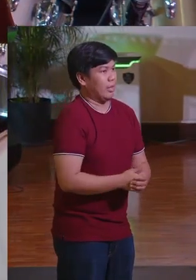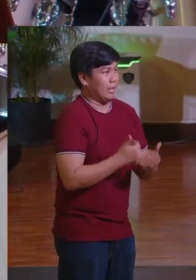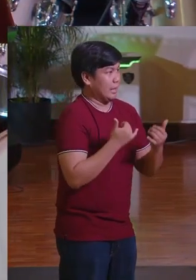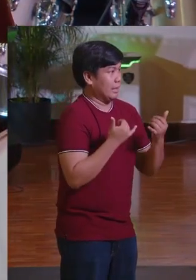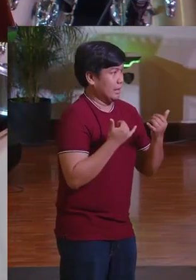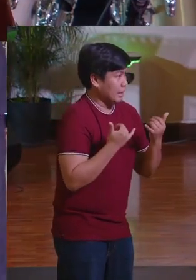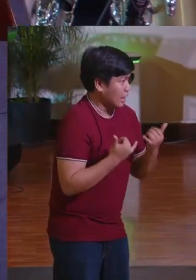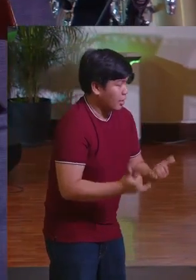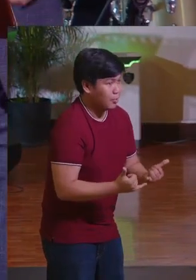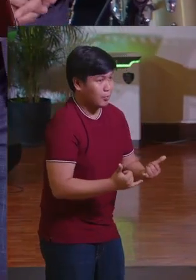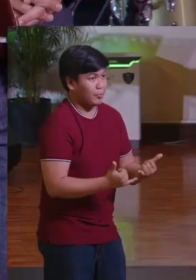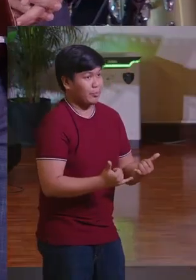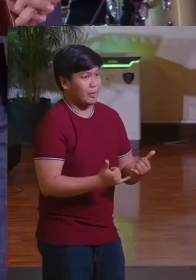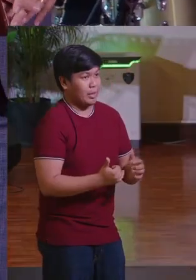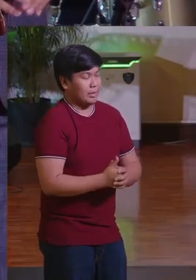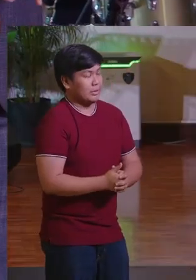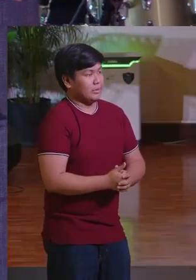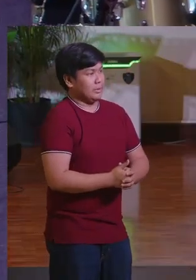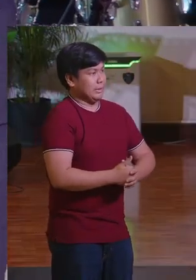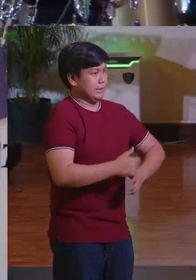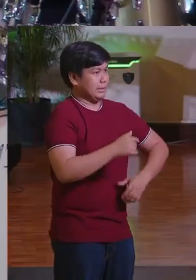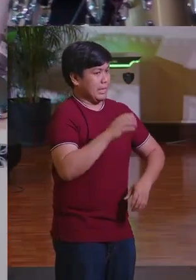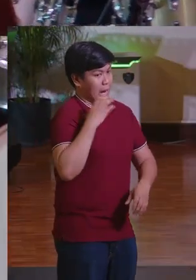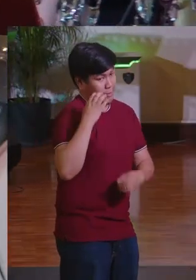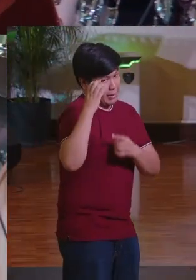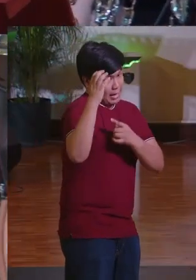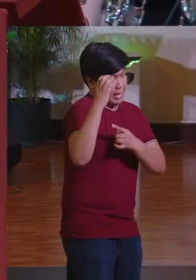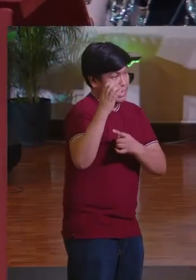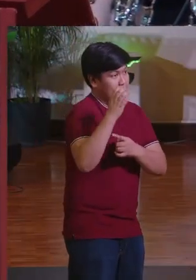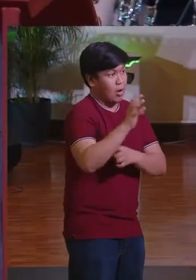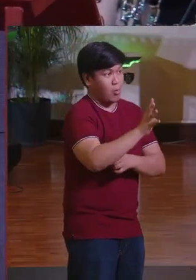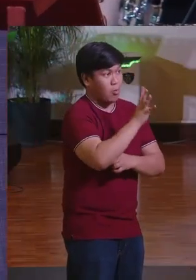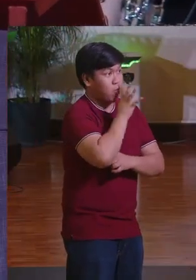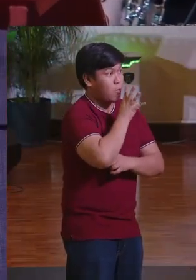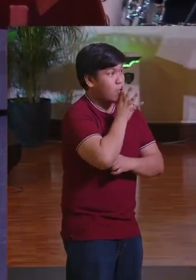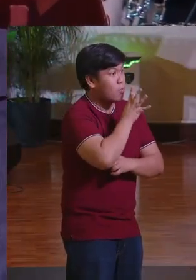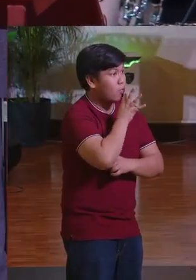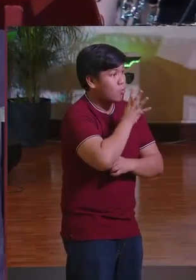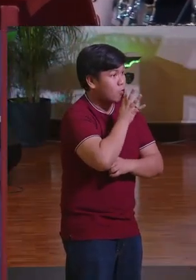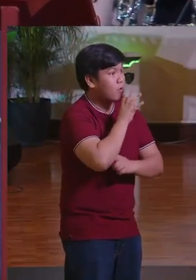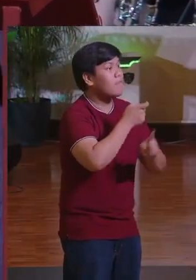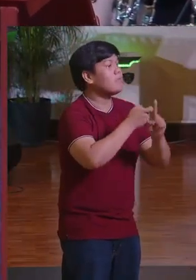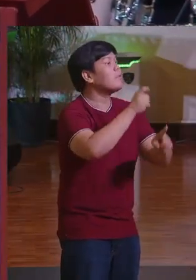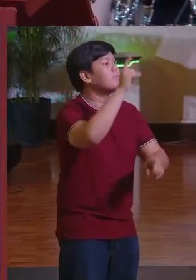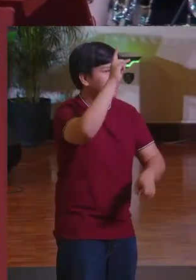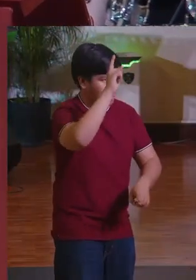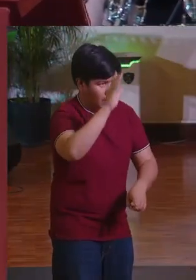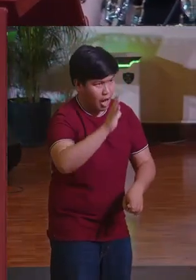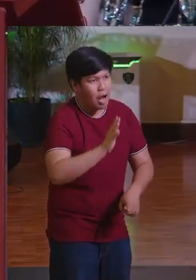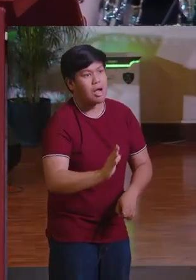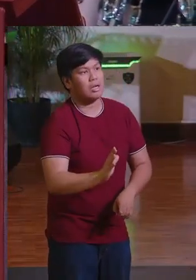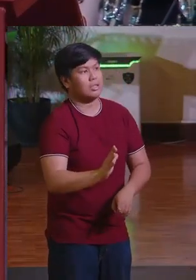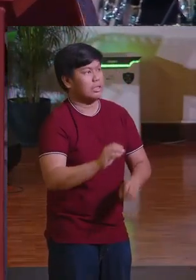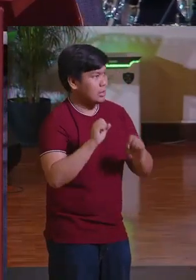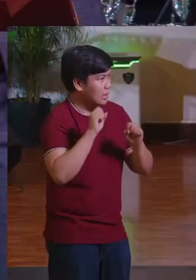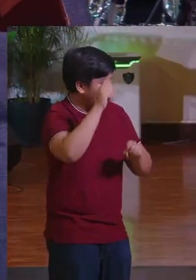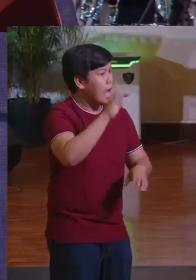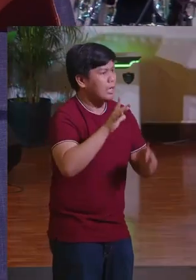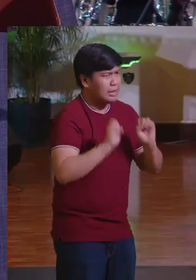sinasabi natin dito, maging ang mga sinasabi, salita ng Diyos, maging ang komprontasyon, ito po'y